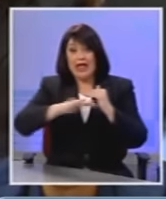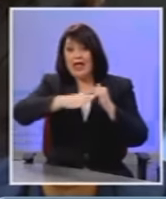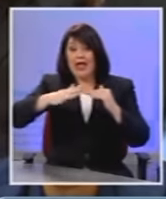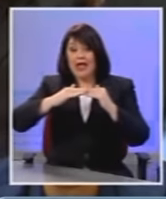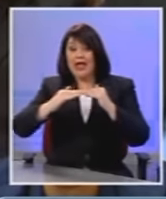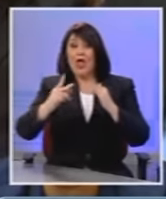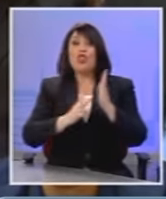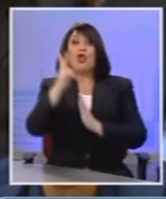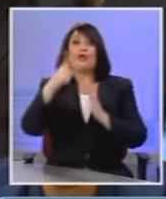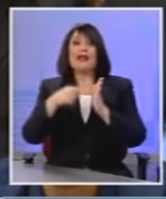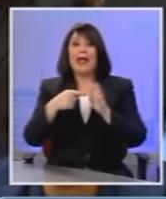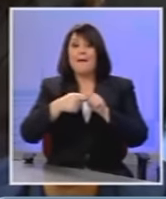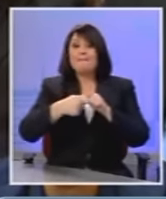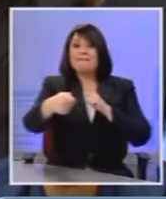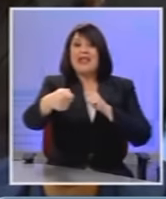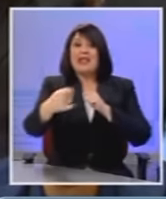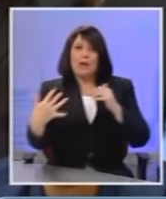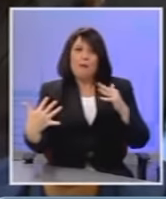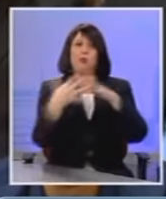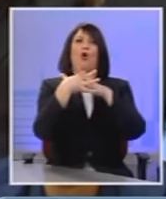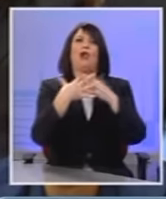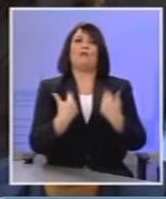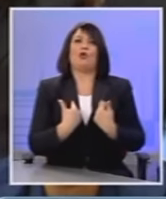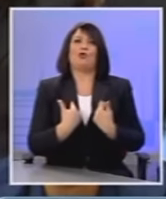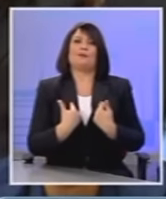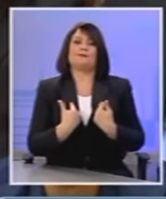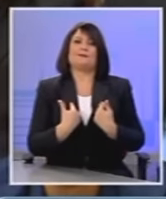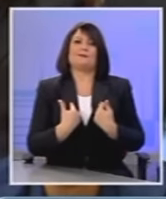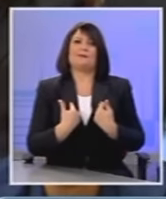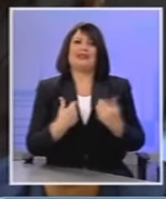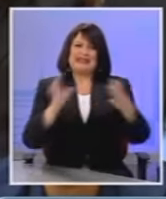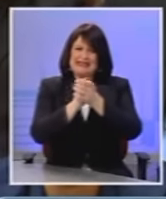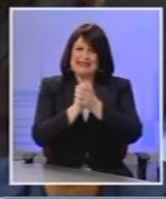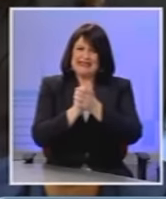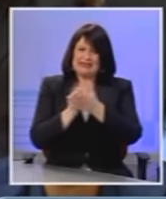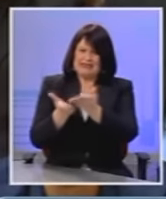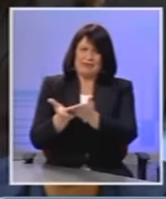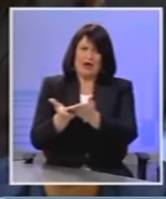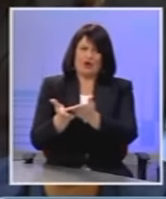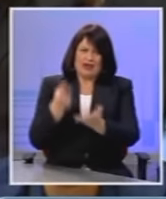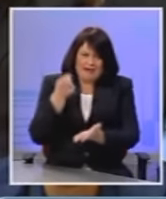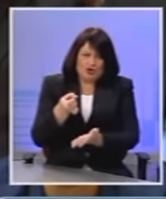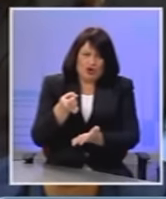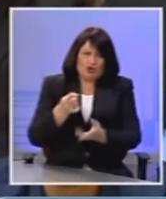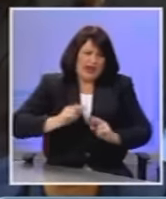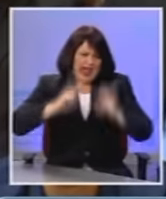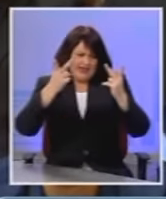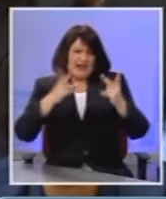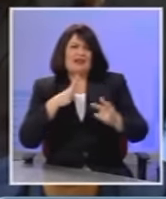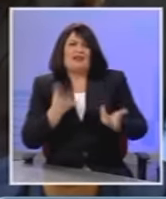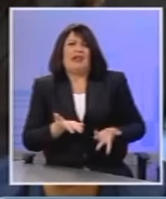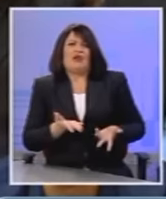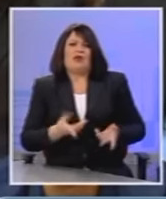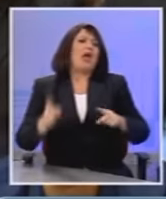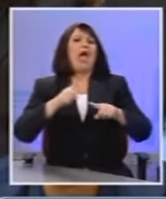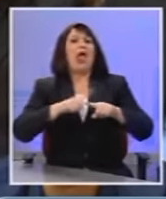στα 12 μίλια θα μας κηρύξει τον πόλεμο. Εάν έχεις τέτοιους σύμμαχους, τι να τους κάνεις τους εχθρούς? Δειλή και άτολμη η